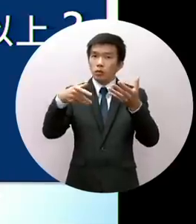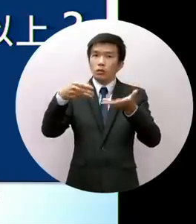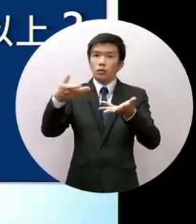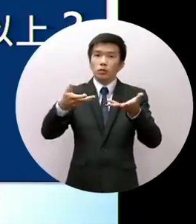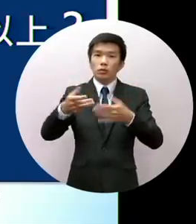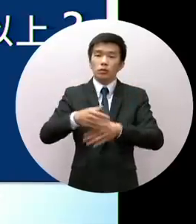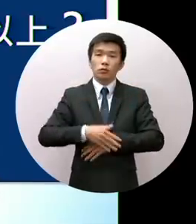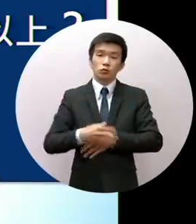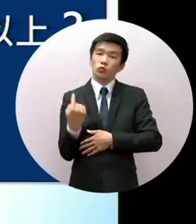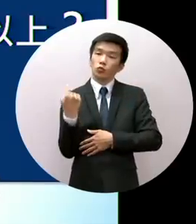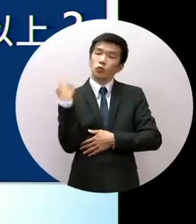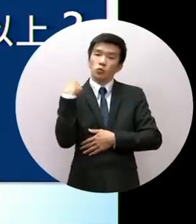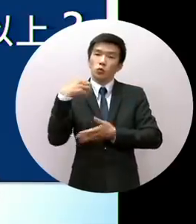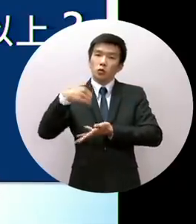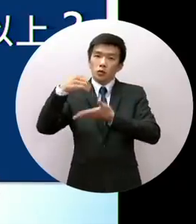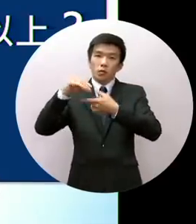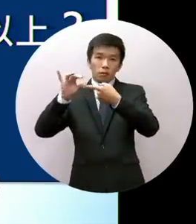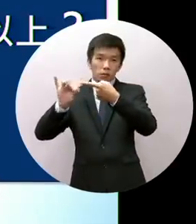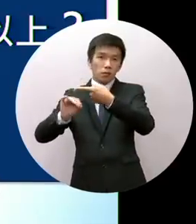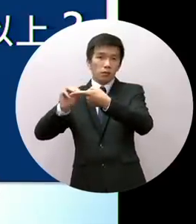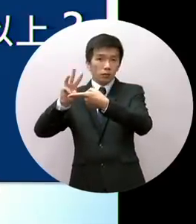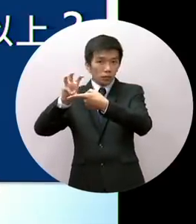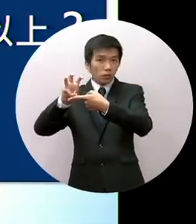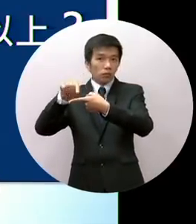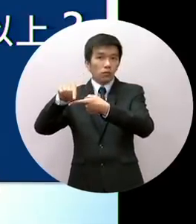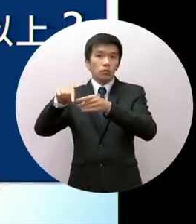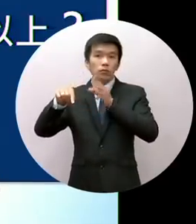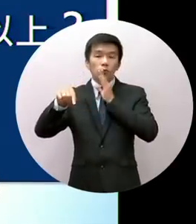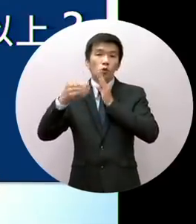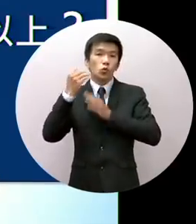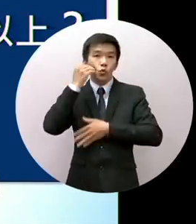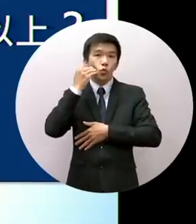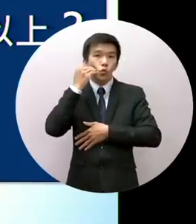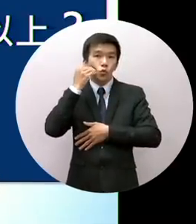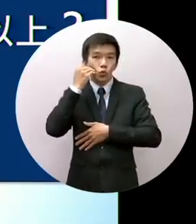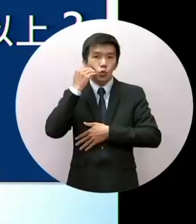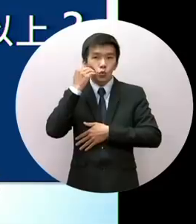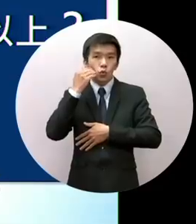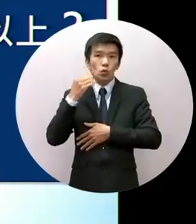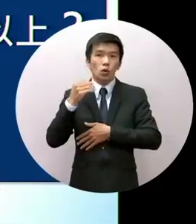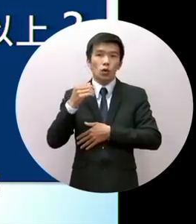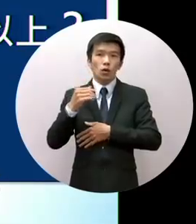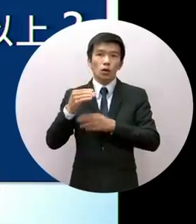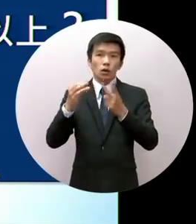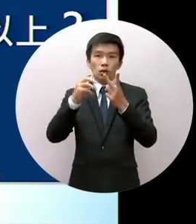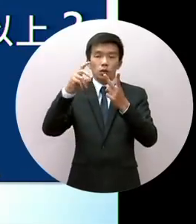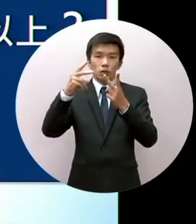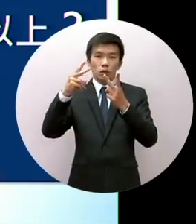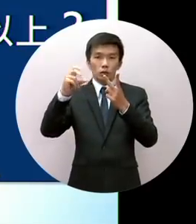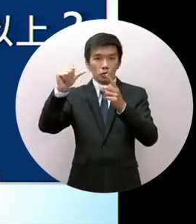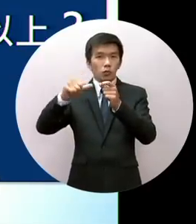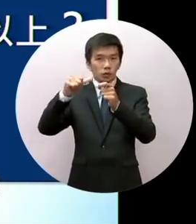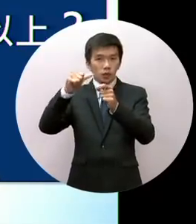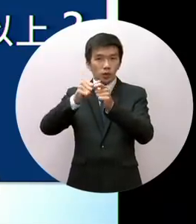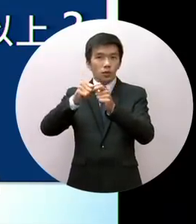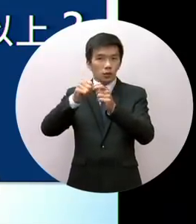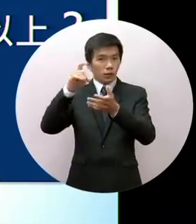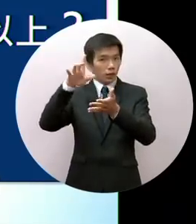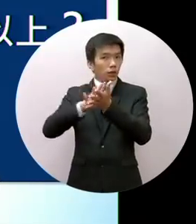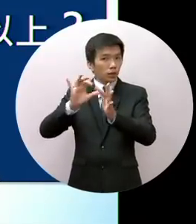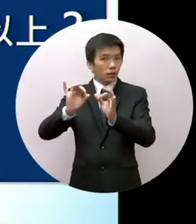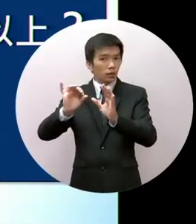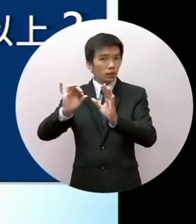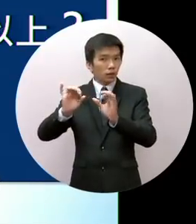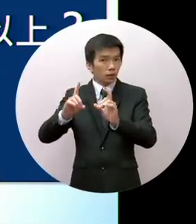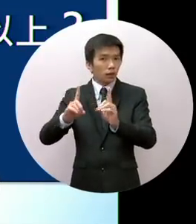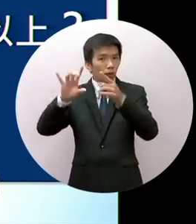部长昨天讲的是33%，所以如果是一年涨，2025年那一年涨33%，还是